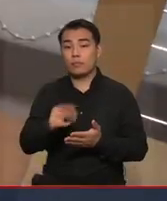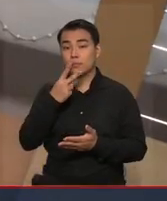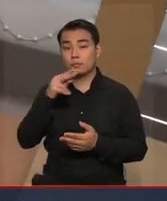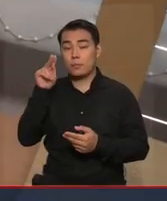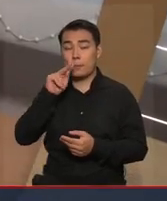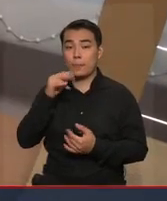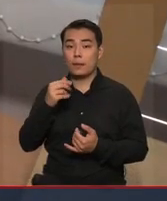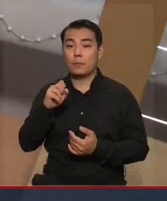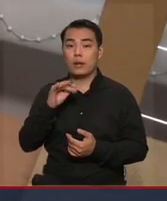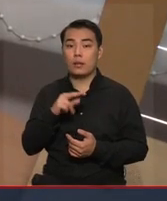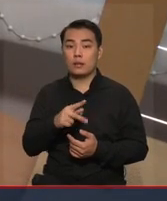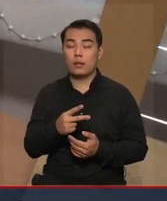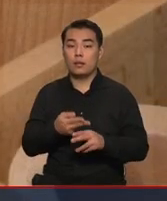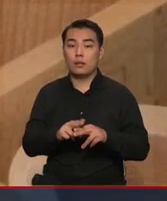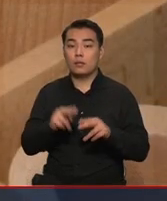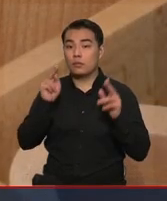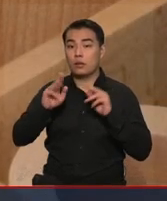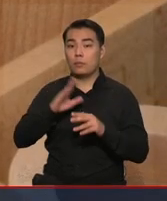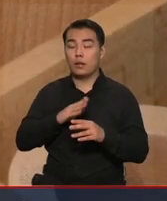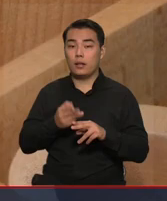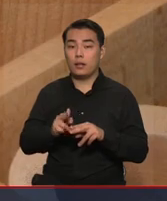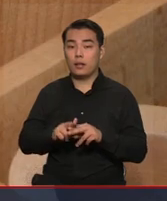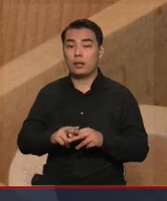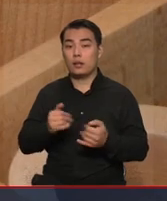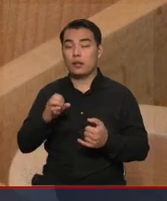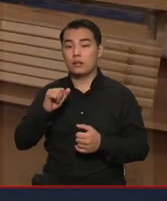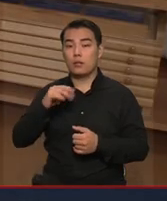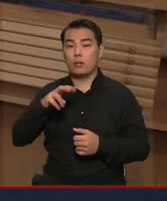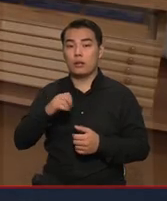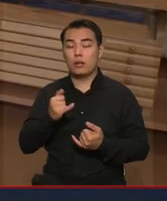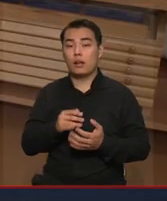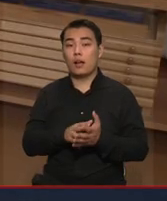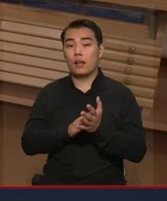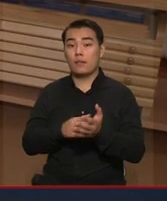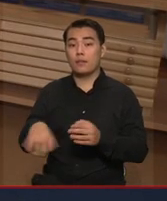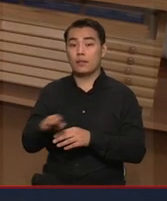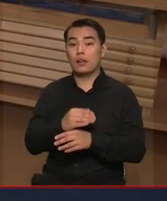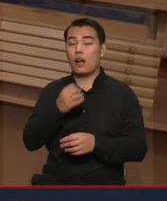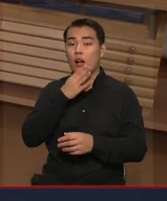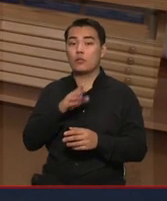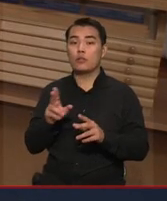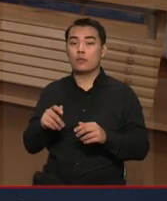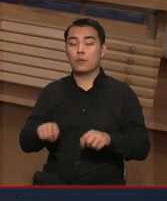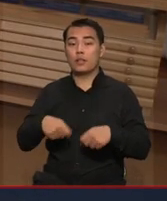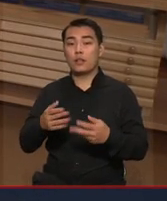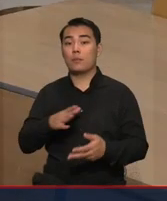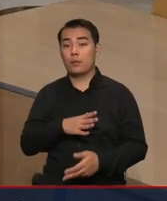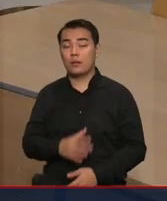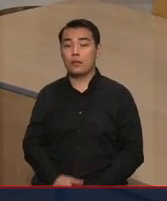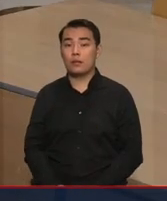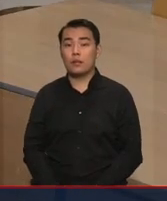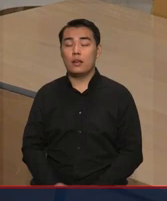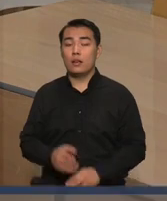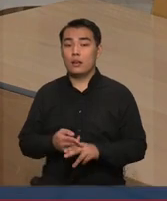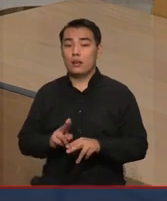Брайл әліпбиін жетік меңгерген. Осында ерен еңбектің жемісі болар, сәулеге келетін хаттардың барлығында тек жақсы тілектер жазылған.